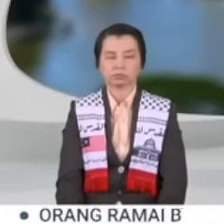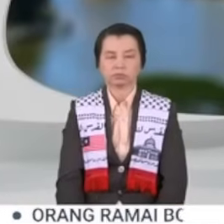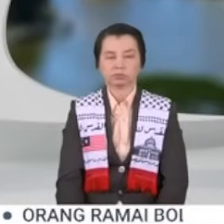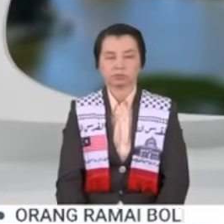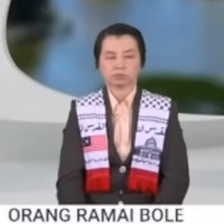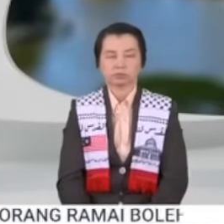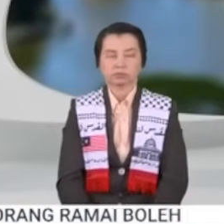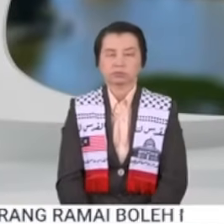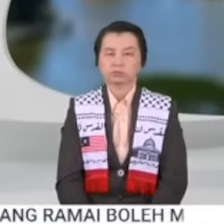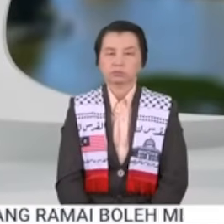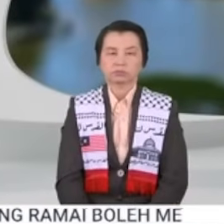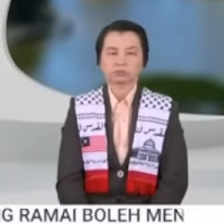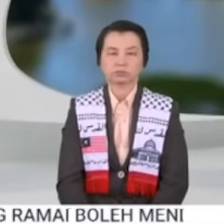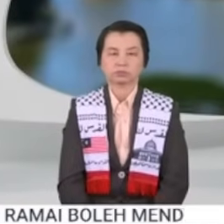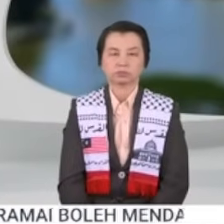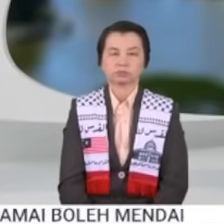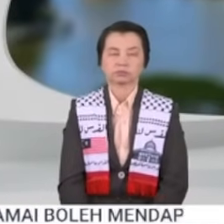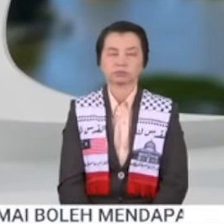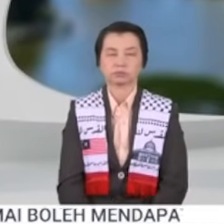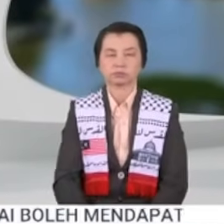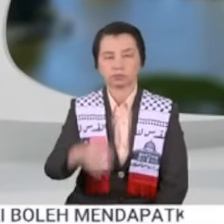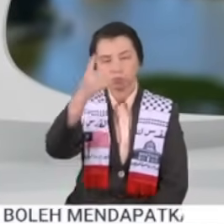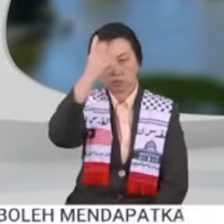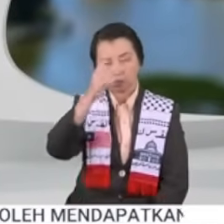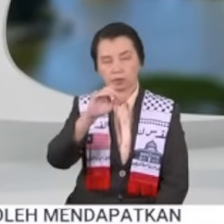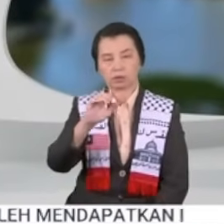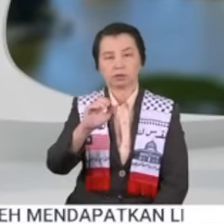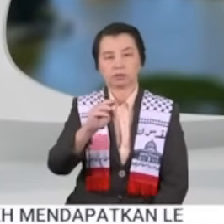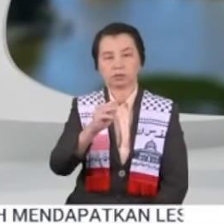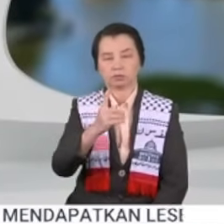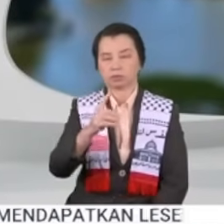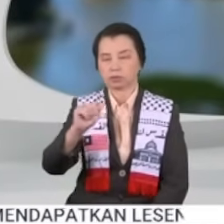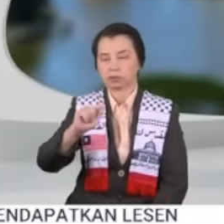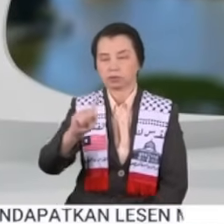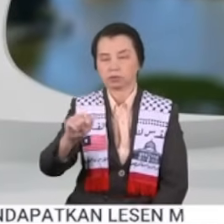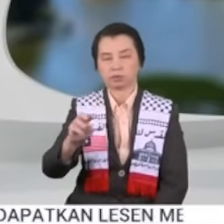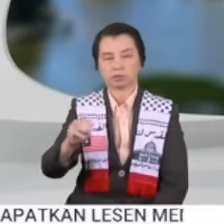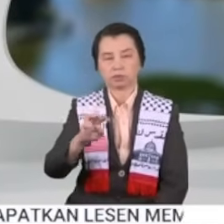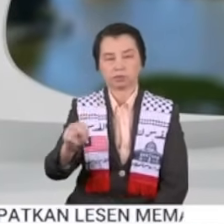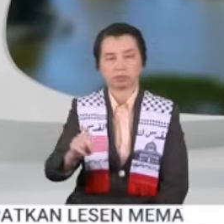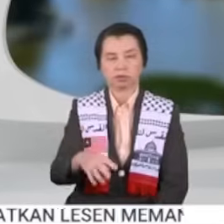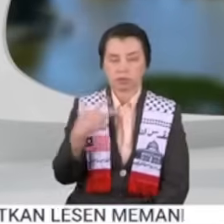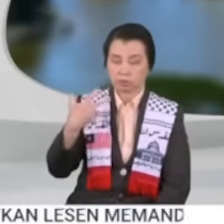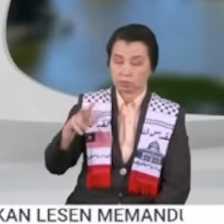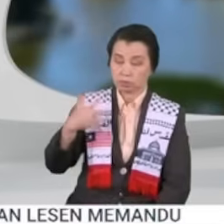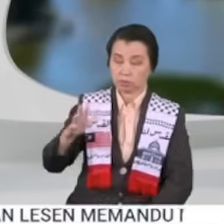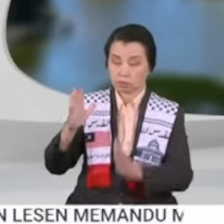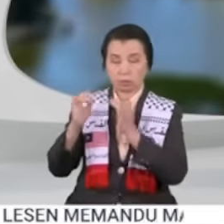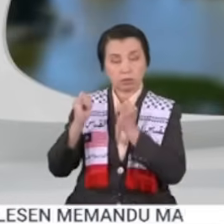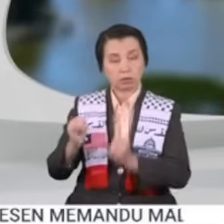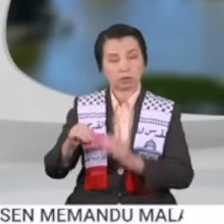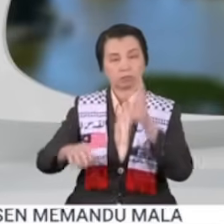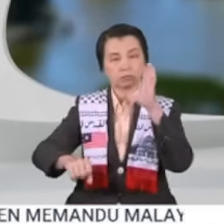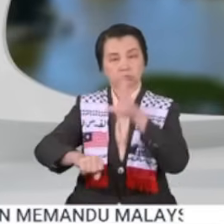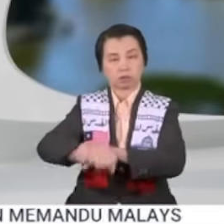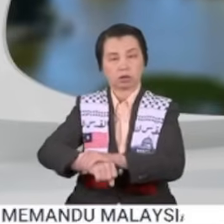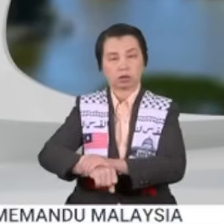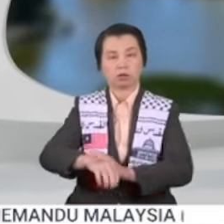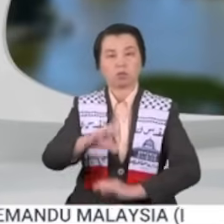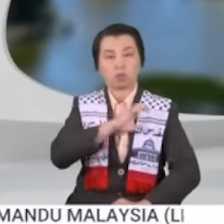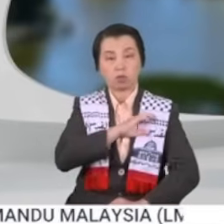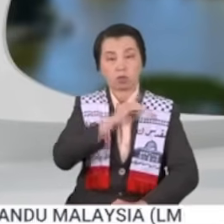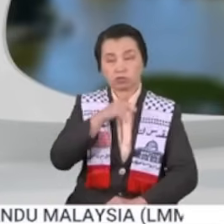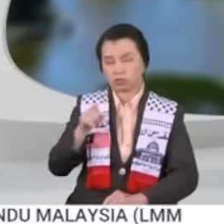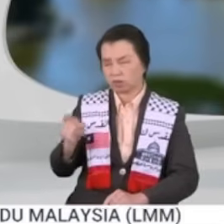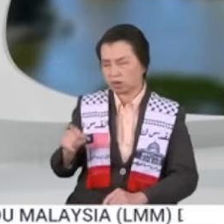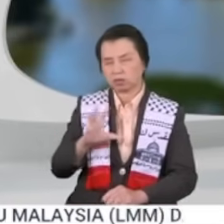Kuching pada sidang media yang sama Datuk Mohamad Azman Ahmad Safri memberitahu 13 orang individu telah ditahan reman oleh pihak polis